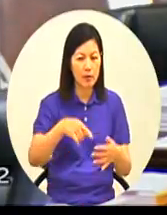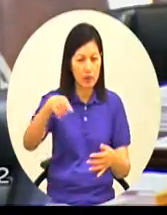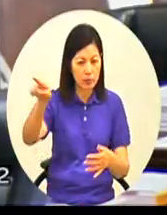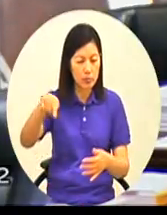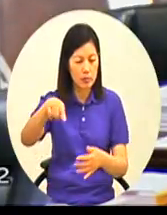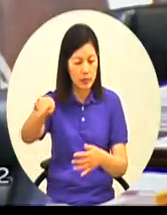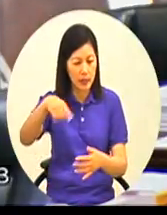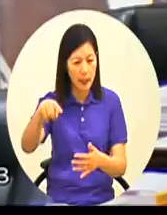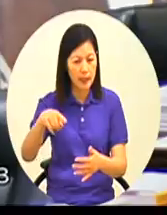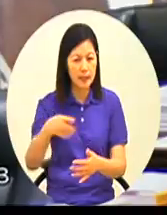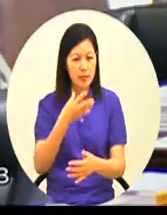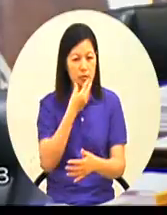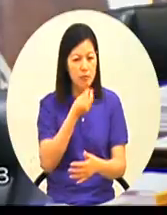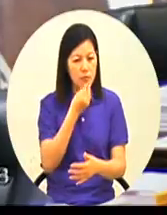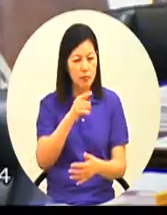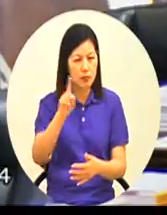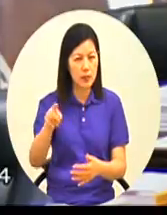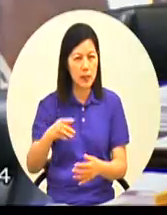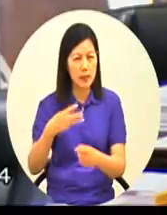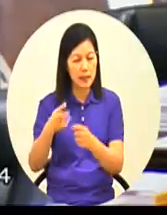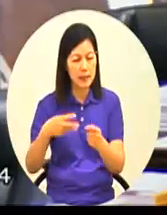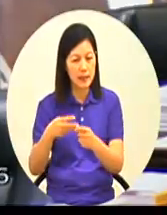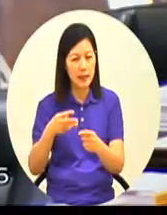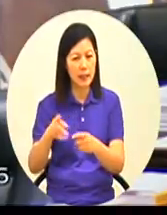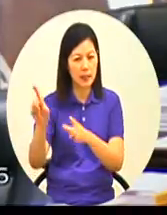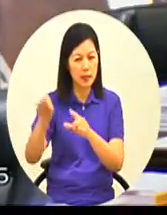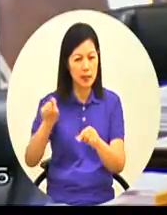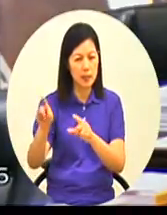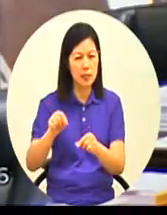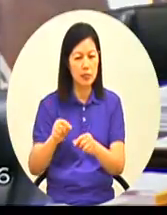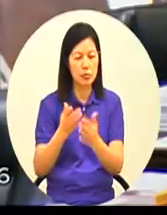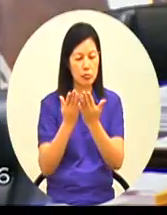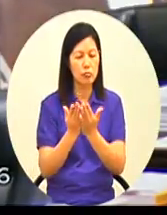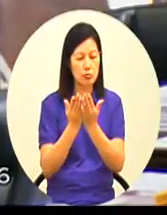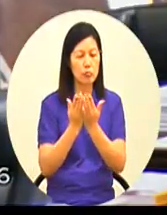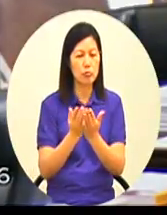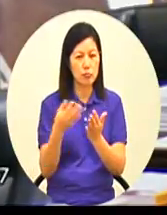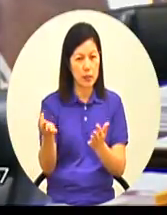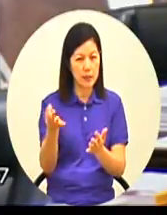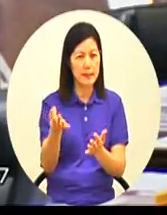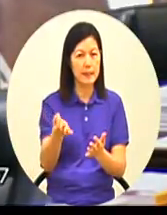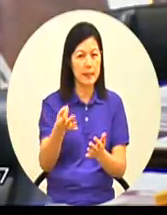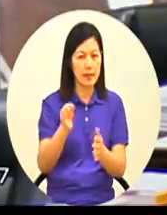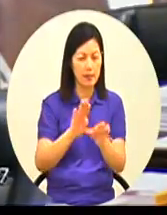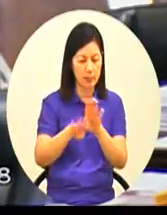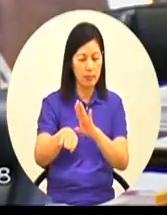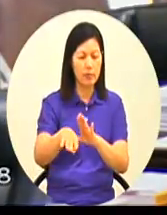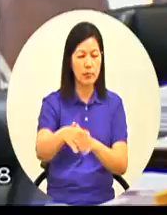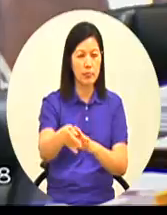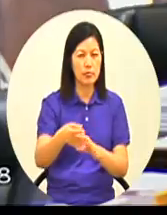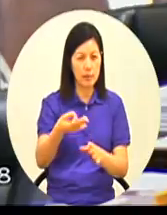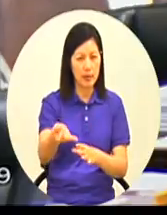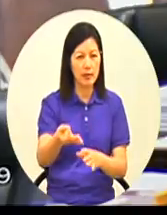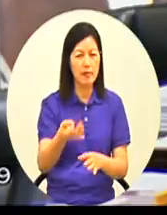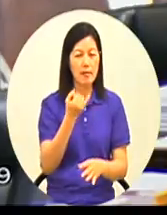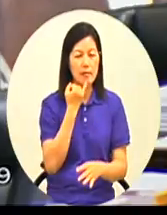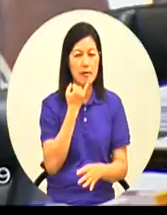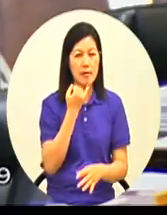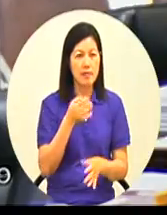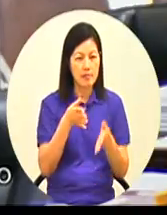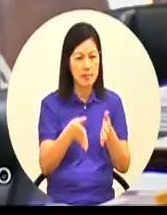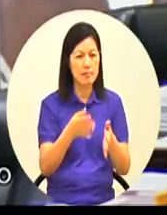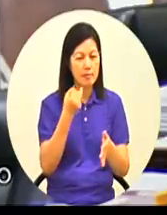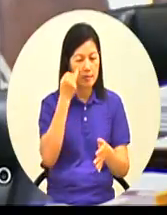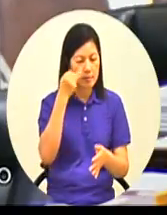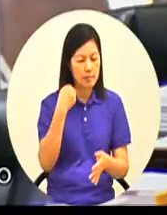们的读三年都可以按照他们的市民的学费。那希望能够秘书处能够针对我们的姐妹是有哪些会